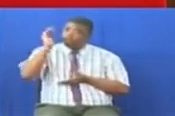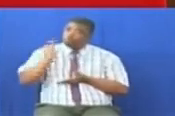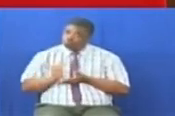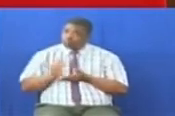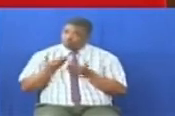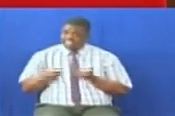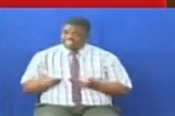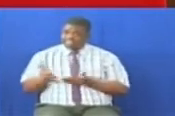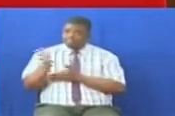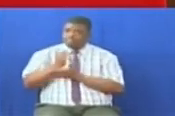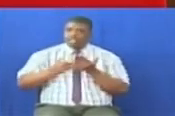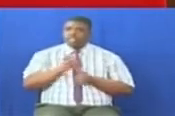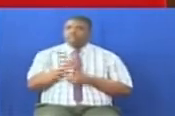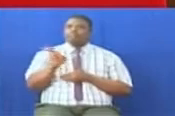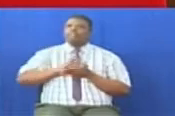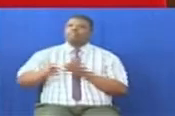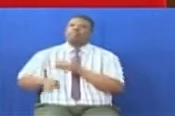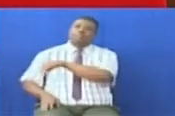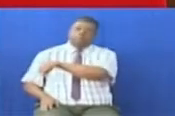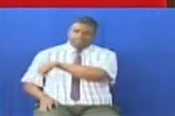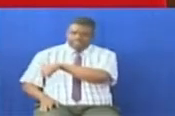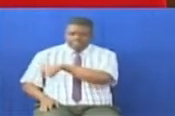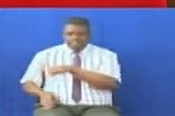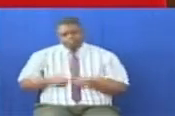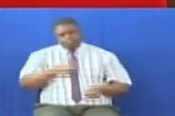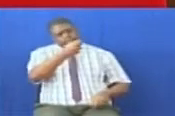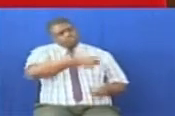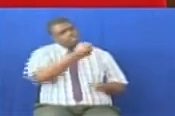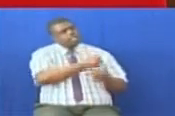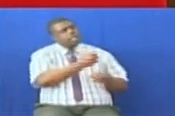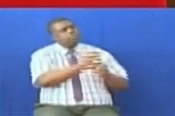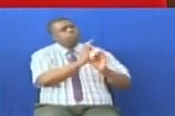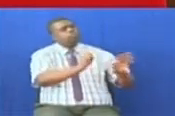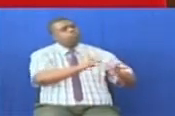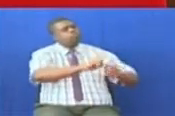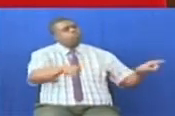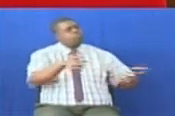inayofanya. Ukitofautisha na pale zamani.